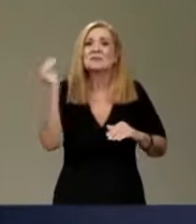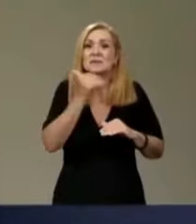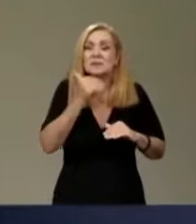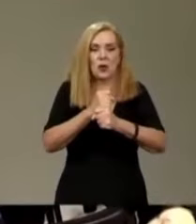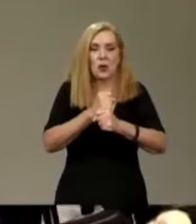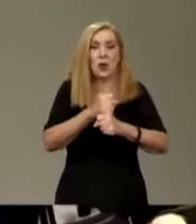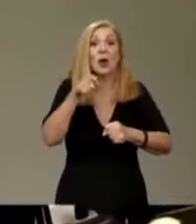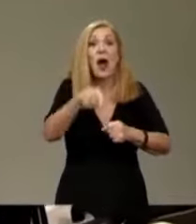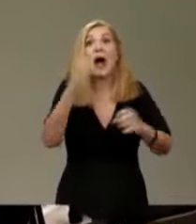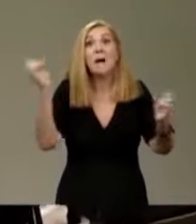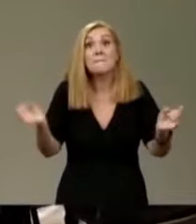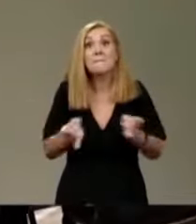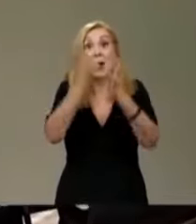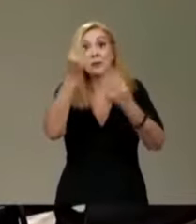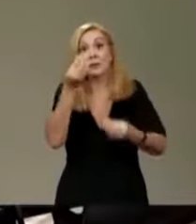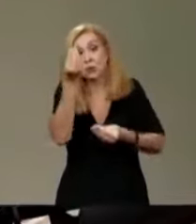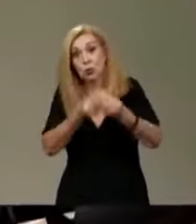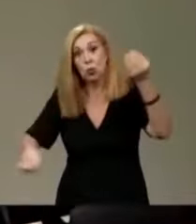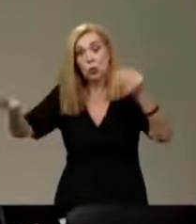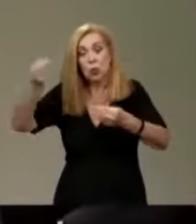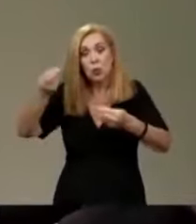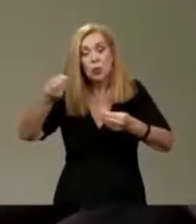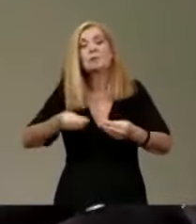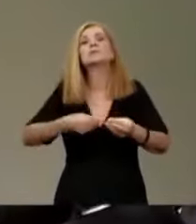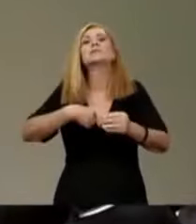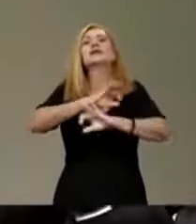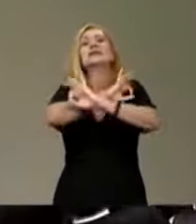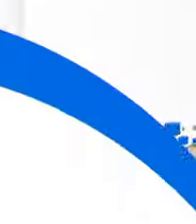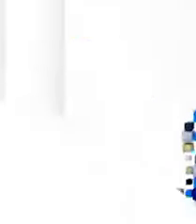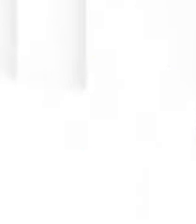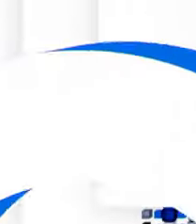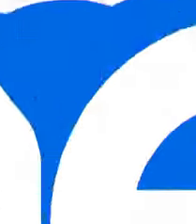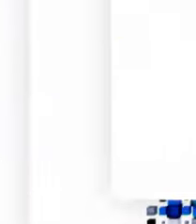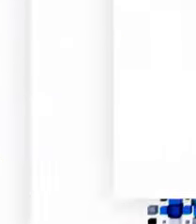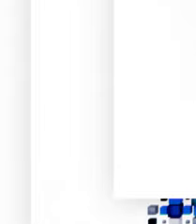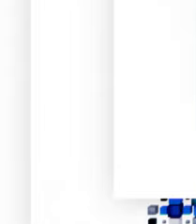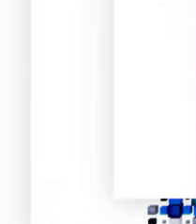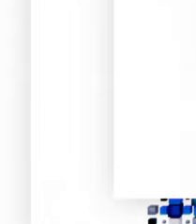кризиса. При этом Греция по-прежнему занимает второе место по уровню безработицы в ЕС.